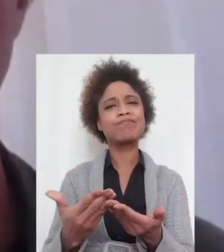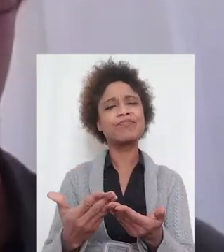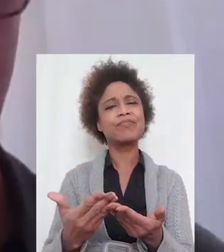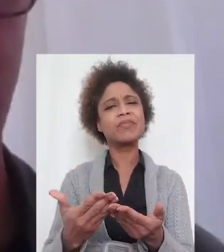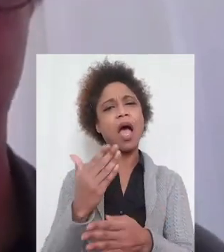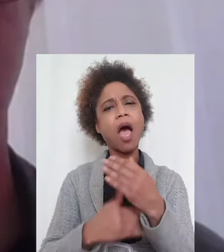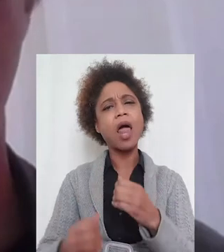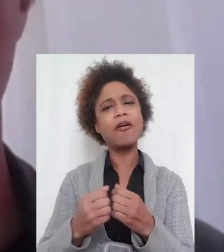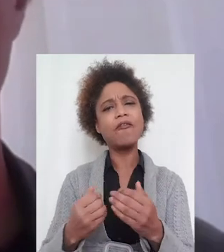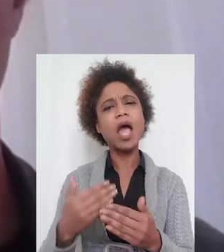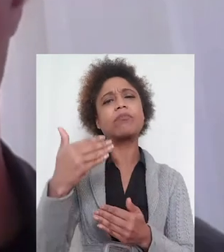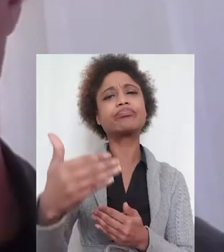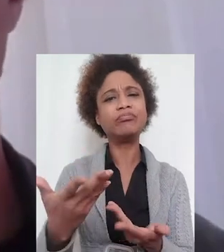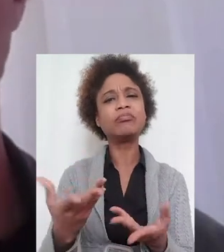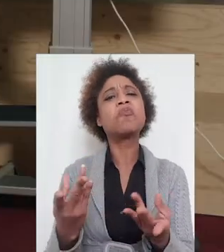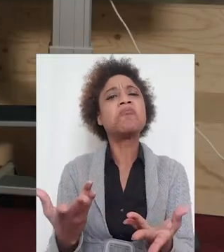nu?